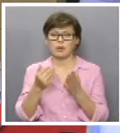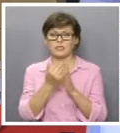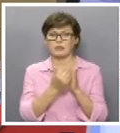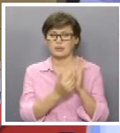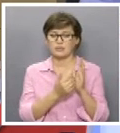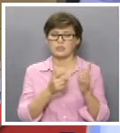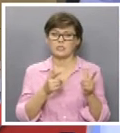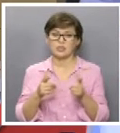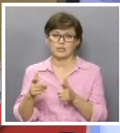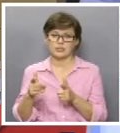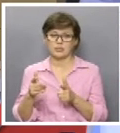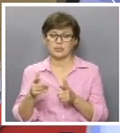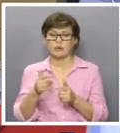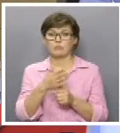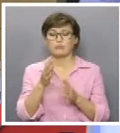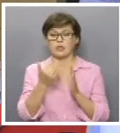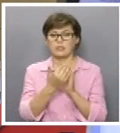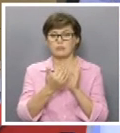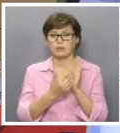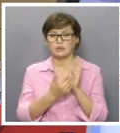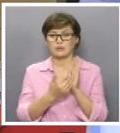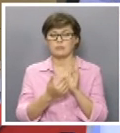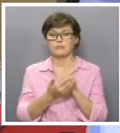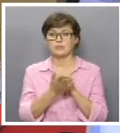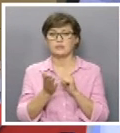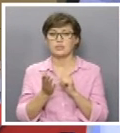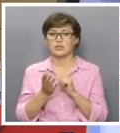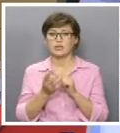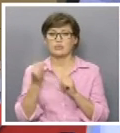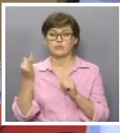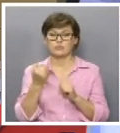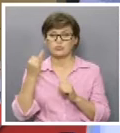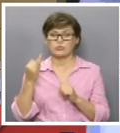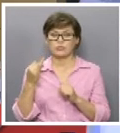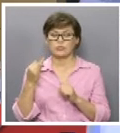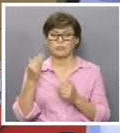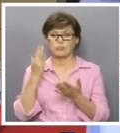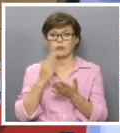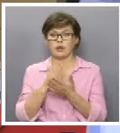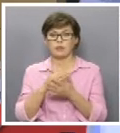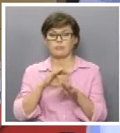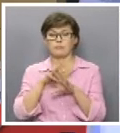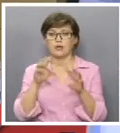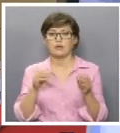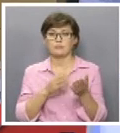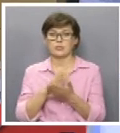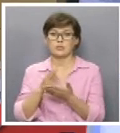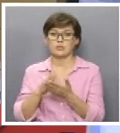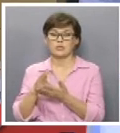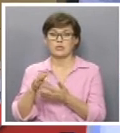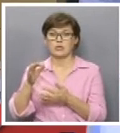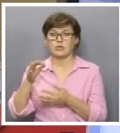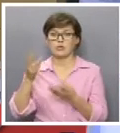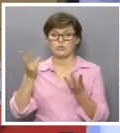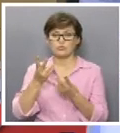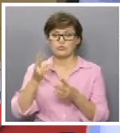бағдарламасы әзірленді. Бұл бағдарламада біз осы қызығушылығы бар барлық санаттарды ескеруге тиістік. Олар